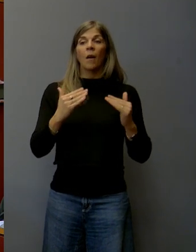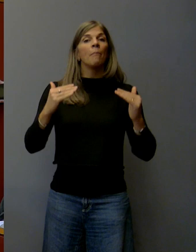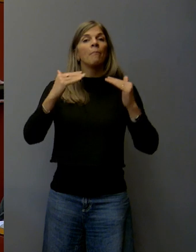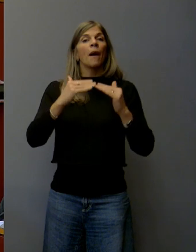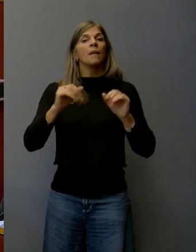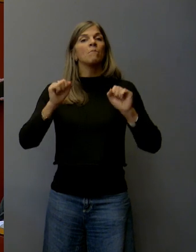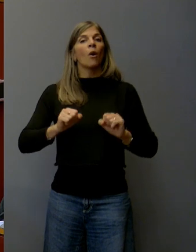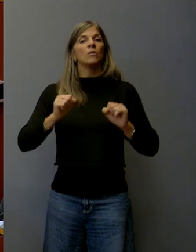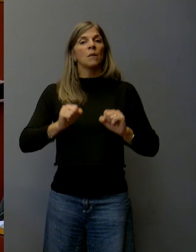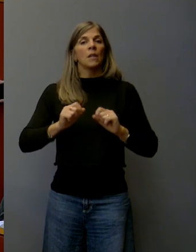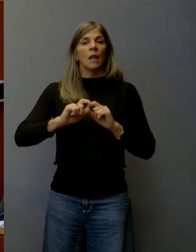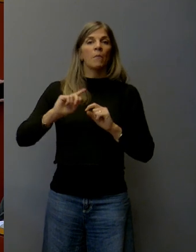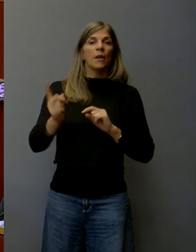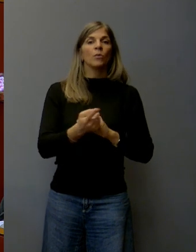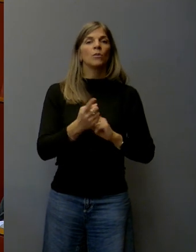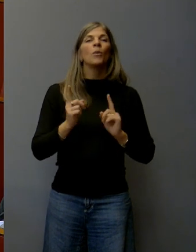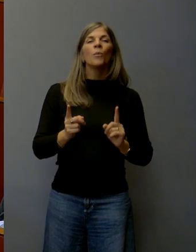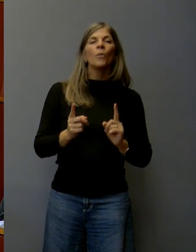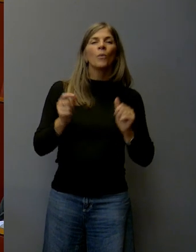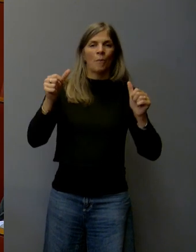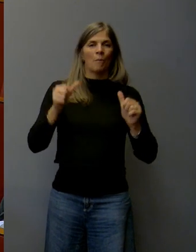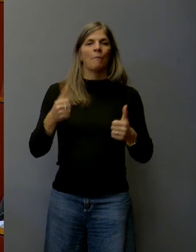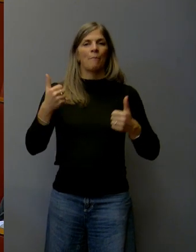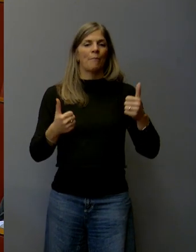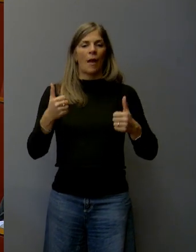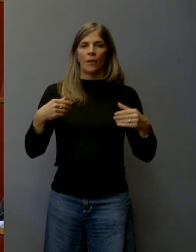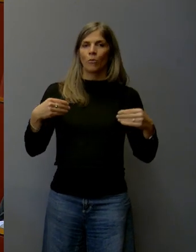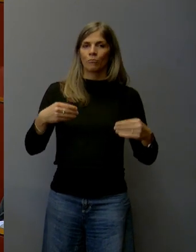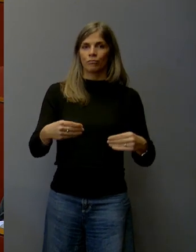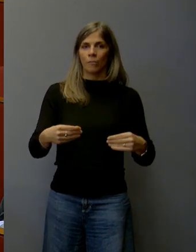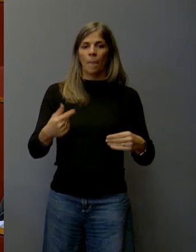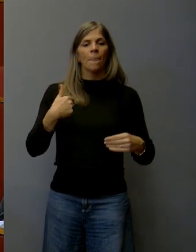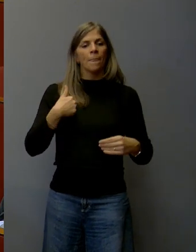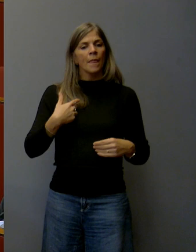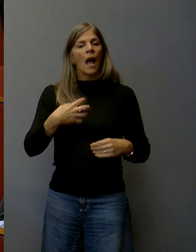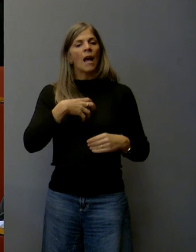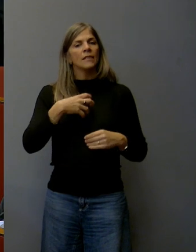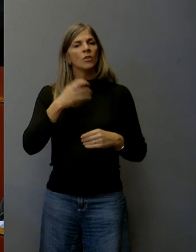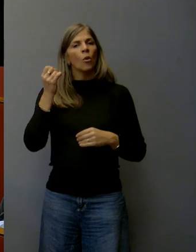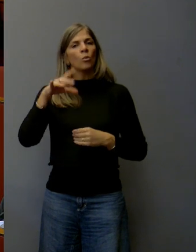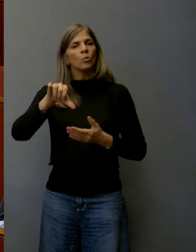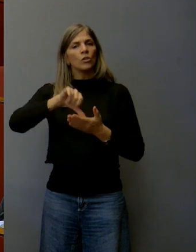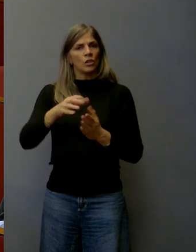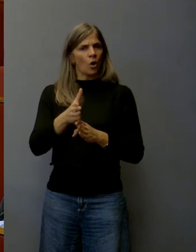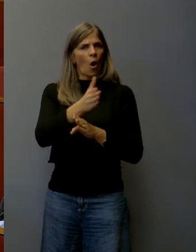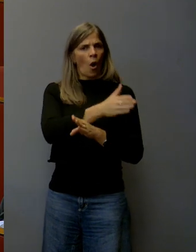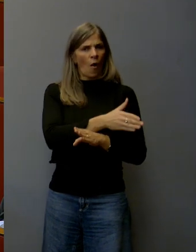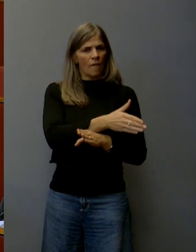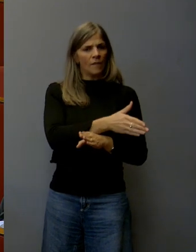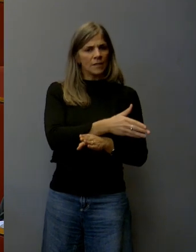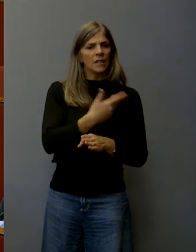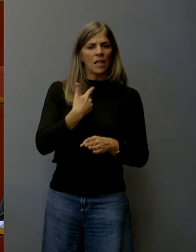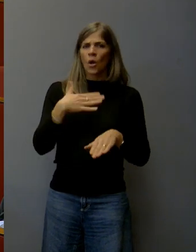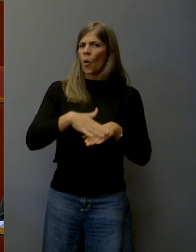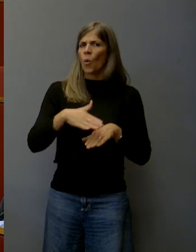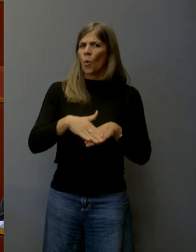i bandi da assessore alla cultura nel centro ovest ho sempre usato sistema dei